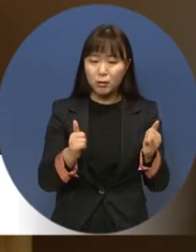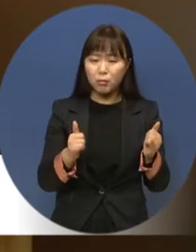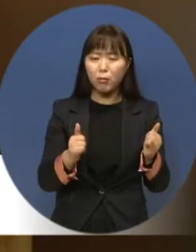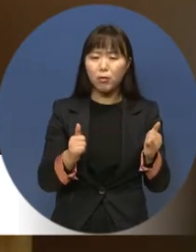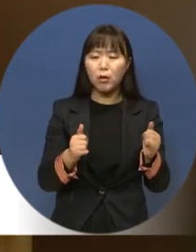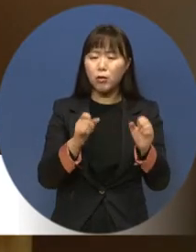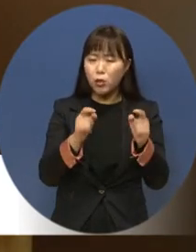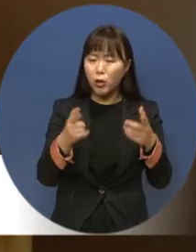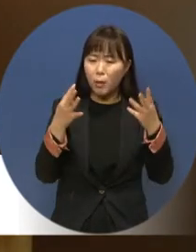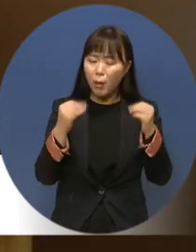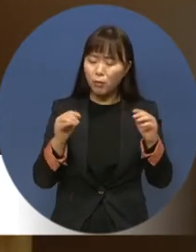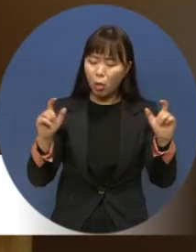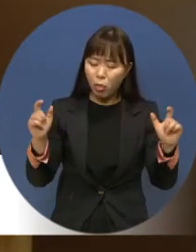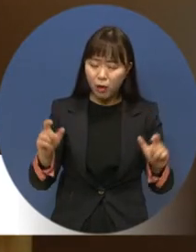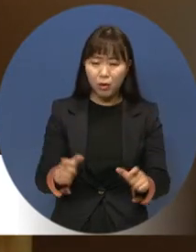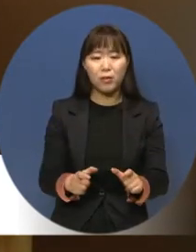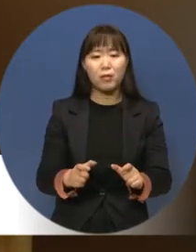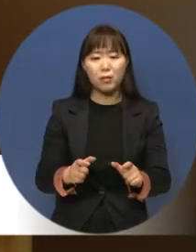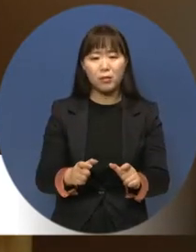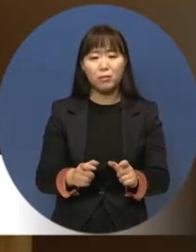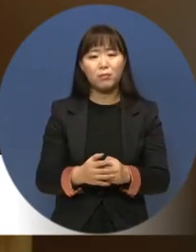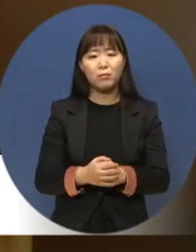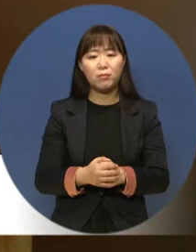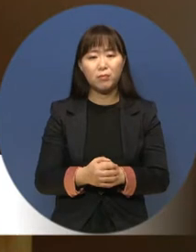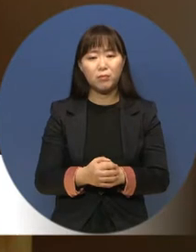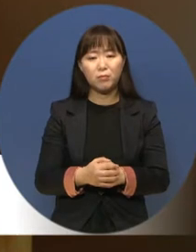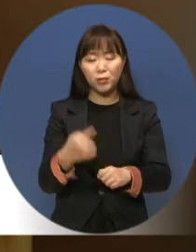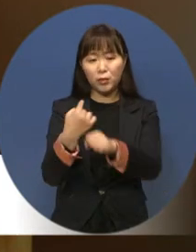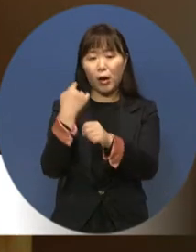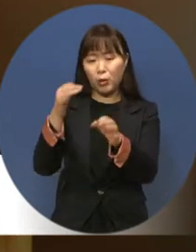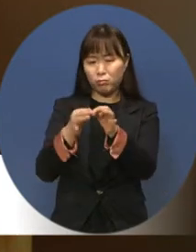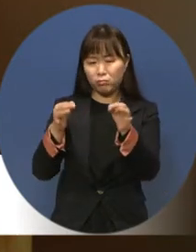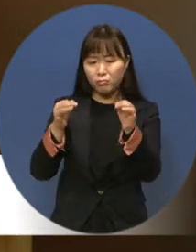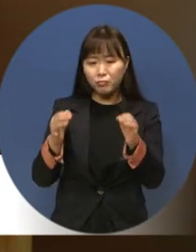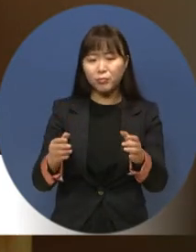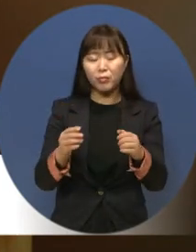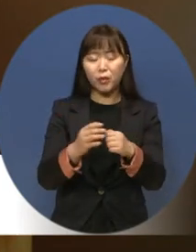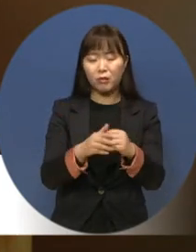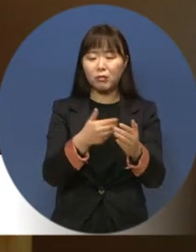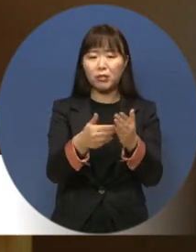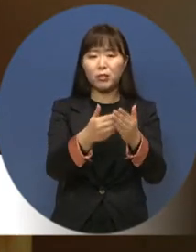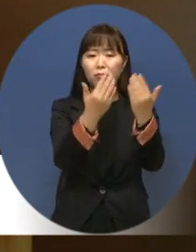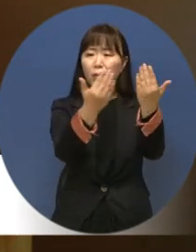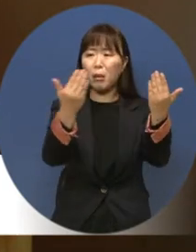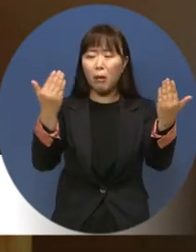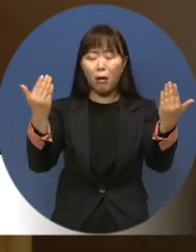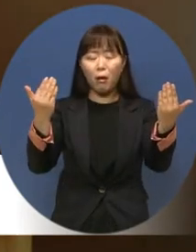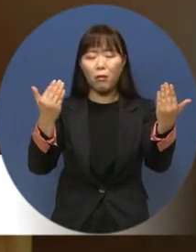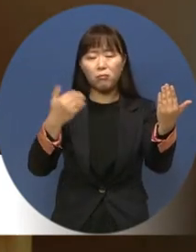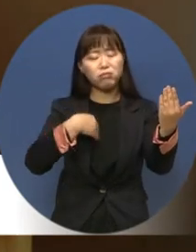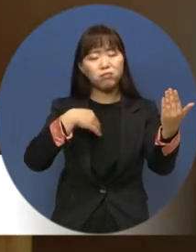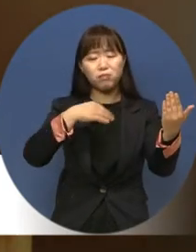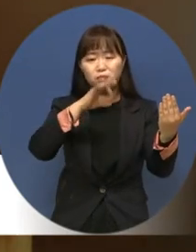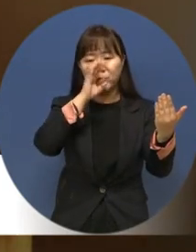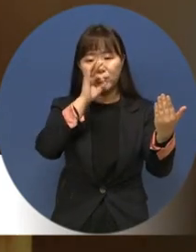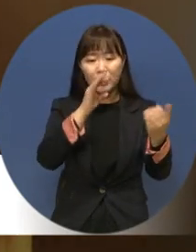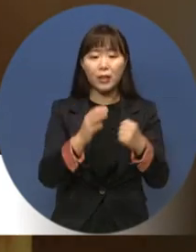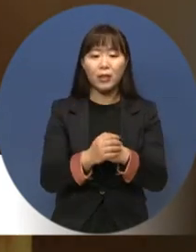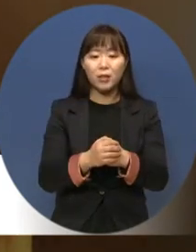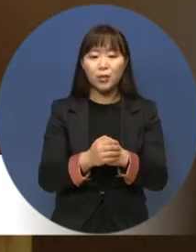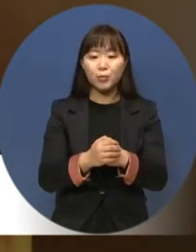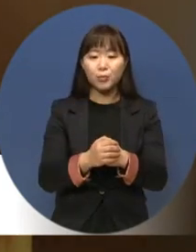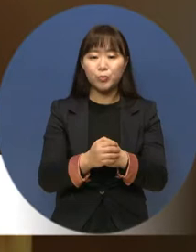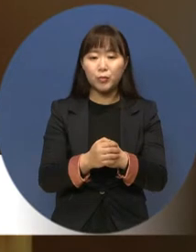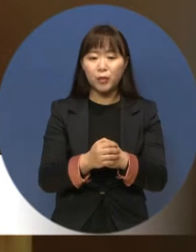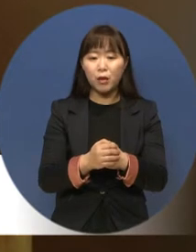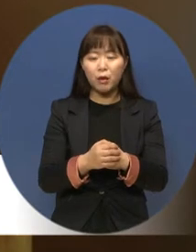많이 상실되고 작년 한 해는 거의 전시를 못했는데 저희가 이 수침에 있는